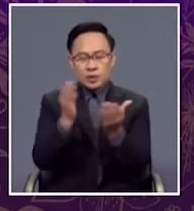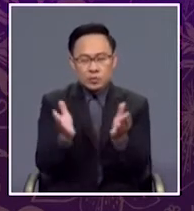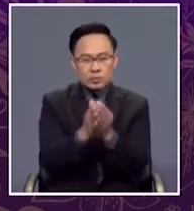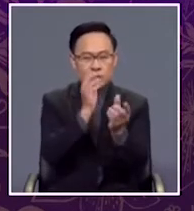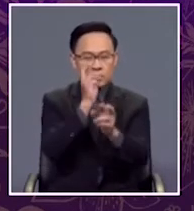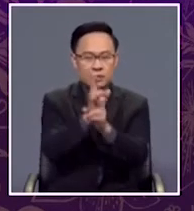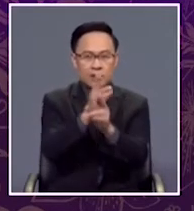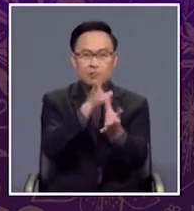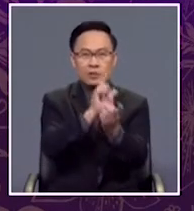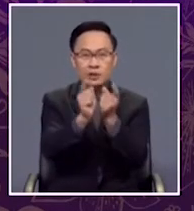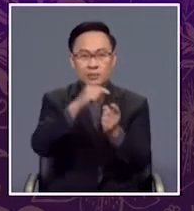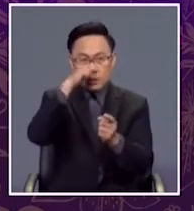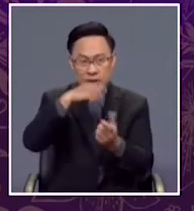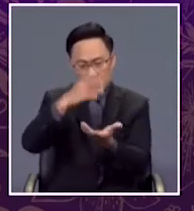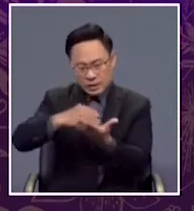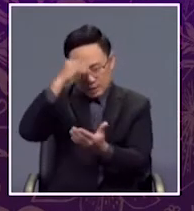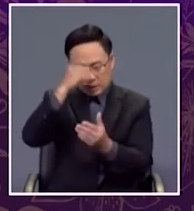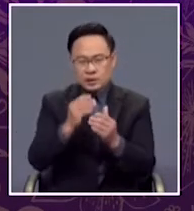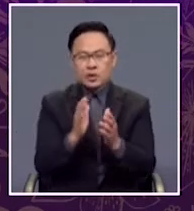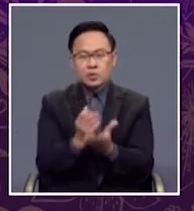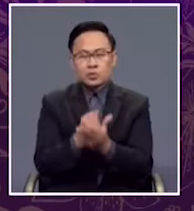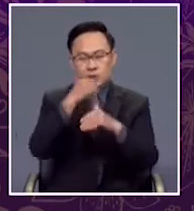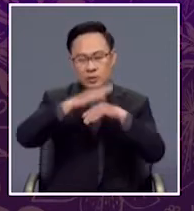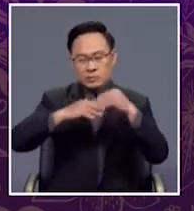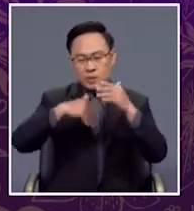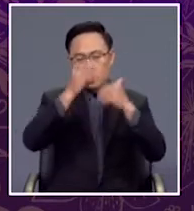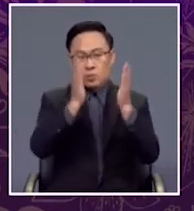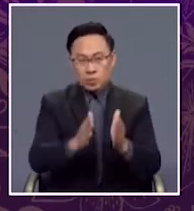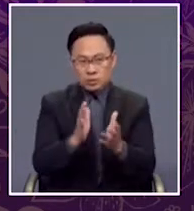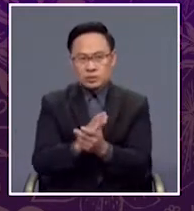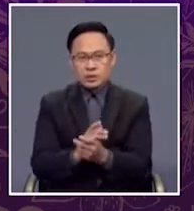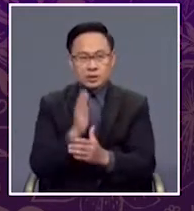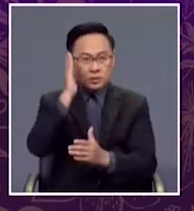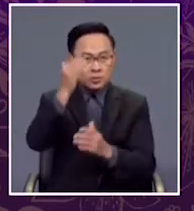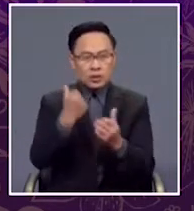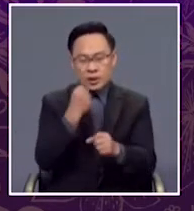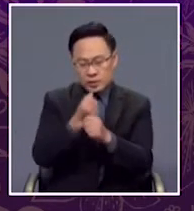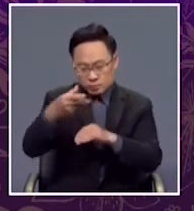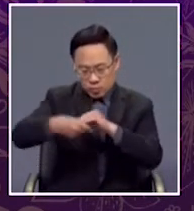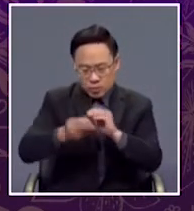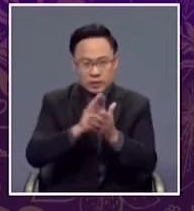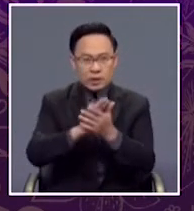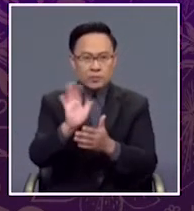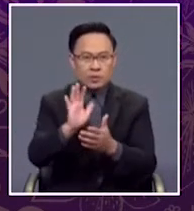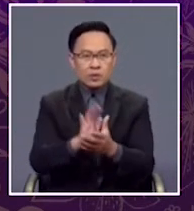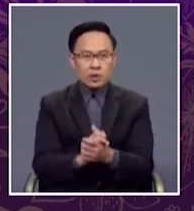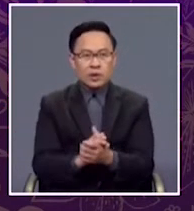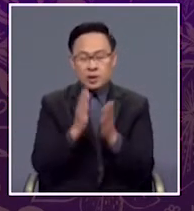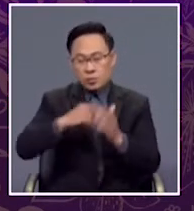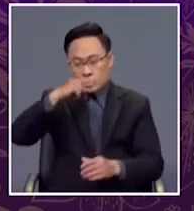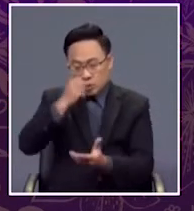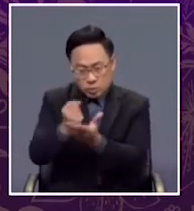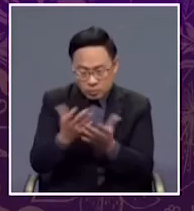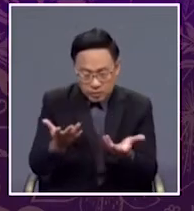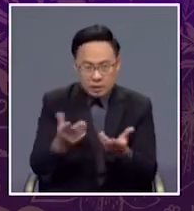ธรรมการศึกษาสร้างคนสร้างอนาคตให้หมดจดรักศีลธรรมทำได้ไหมไม่ช่วยกันคนไทยจะให้ใ